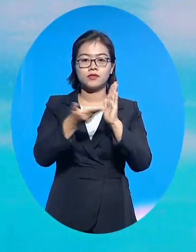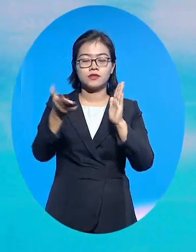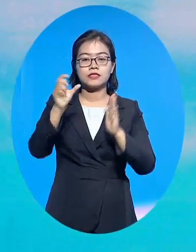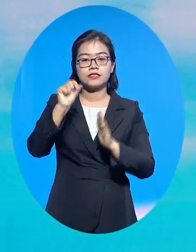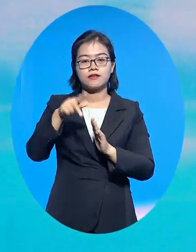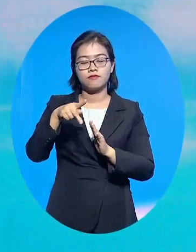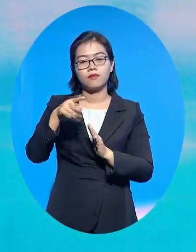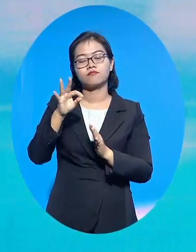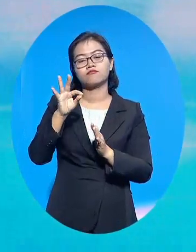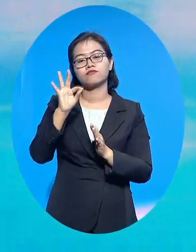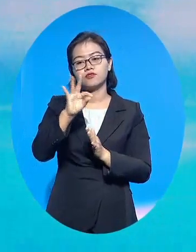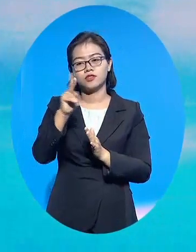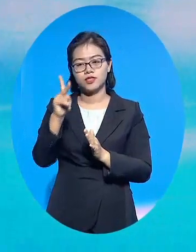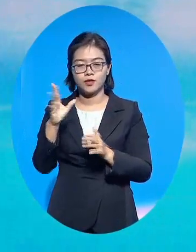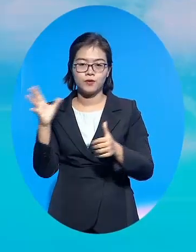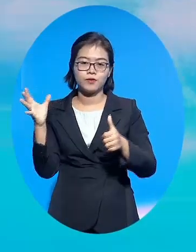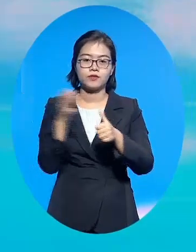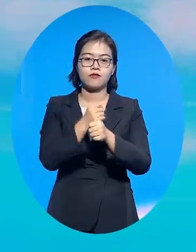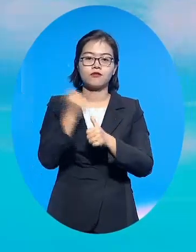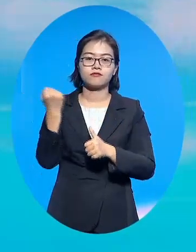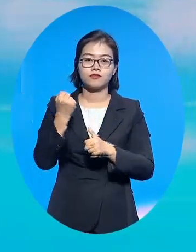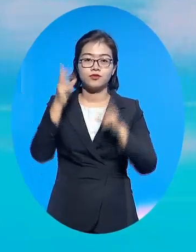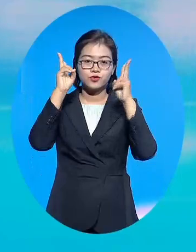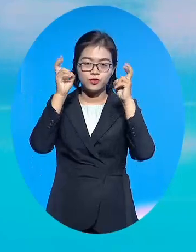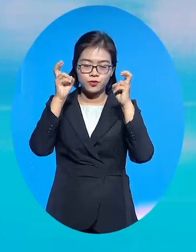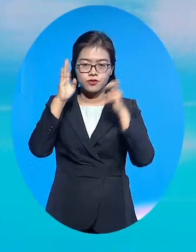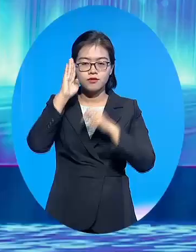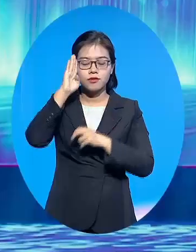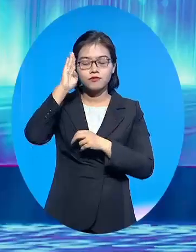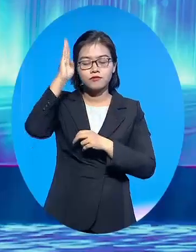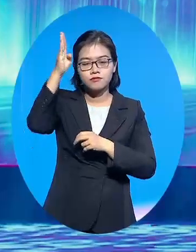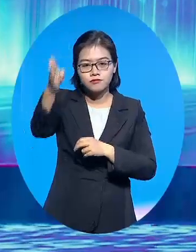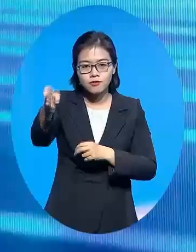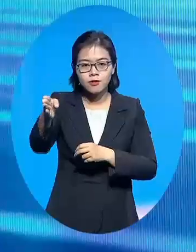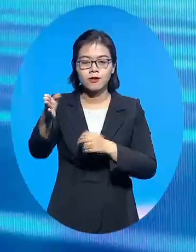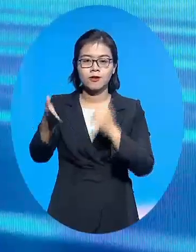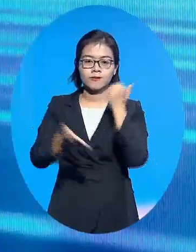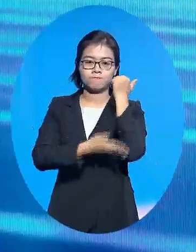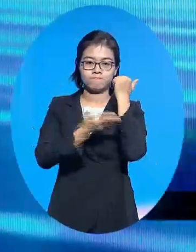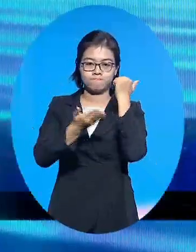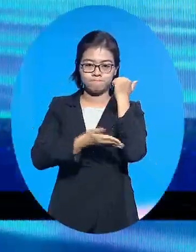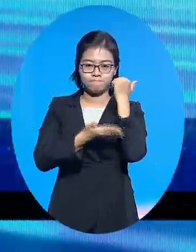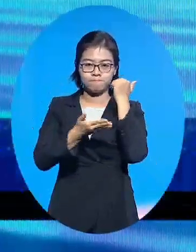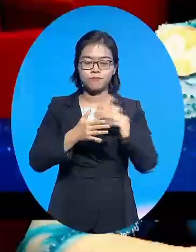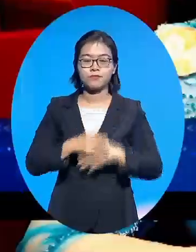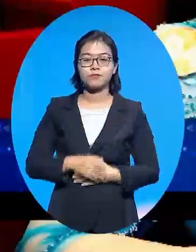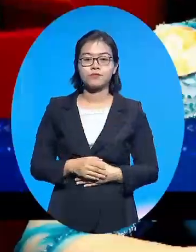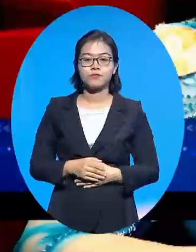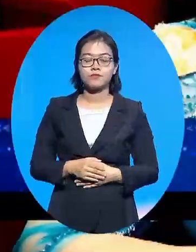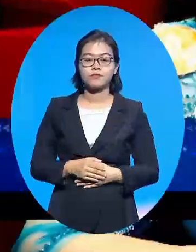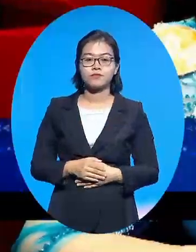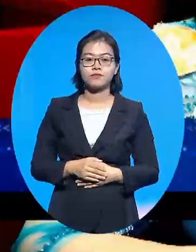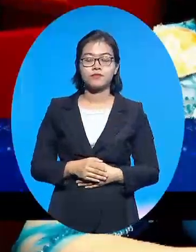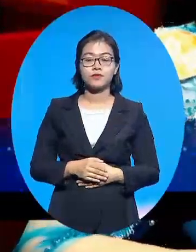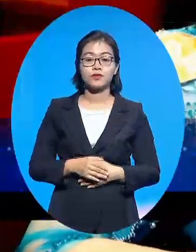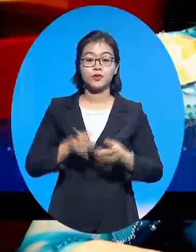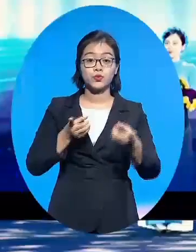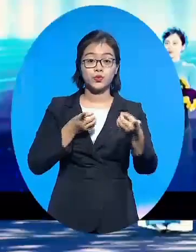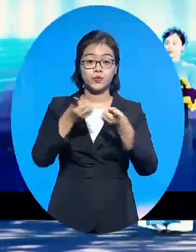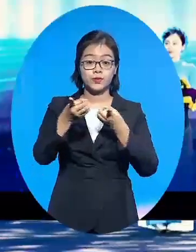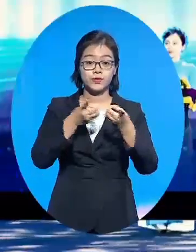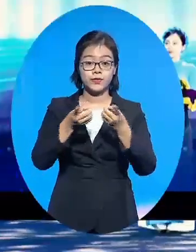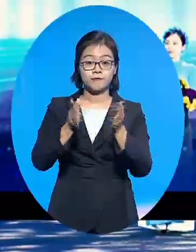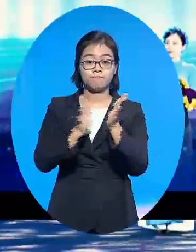2022 với chủ đề kiến tạo tương lai là một trong 172 doanh nghiệp được vinh danh tại buổi lễ